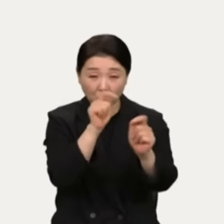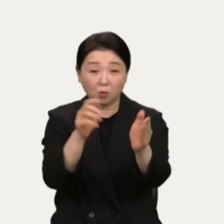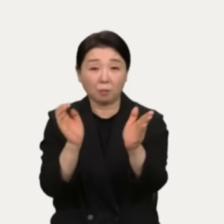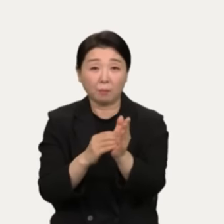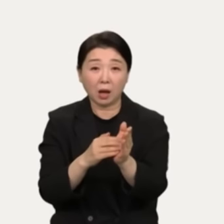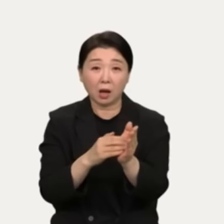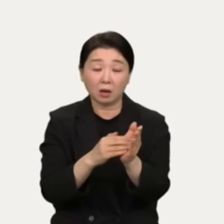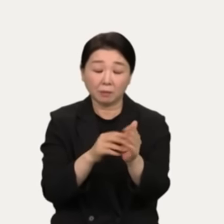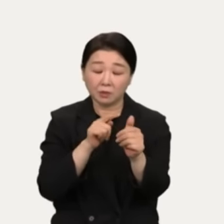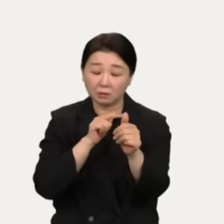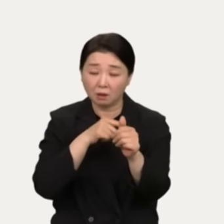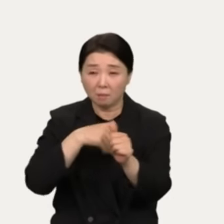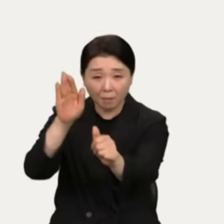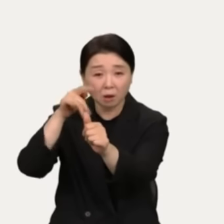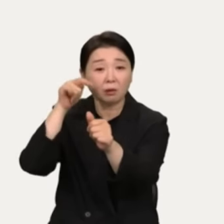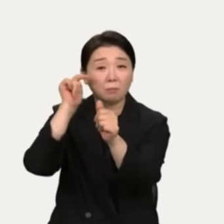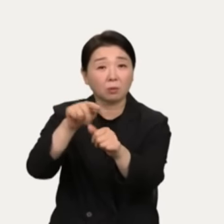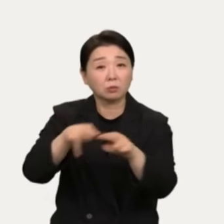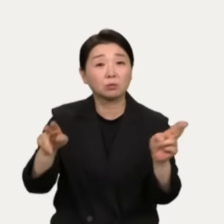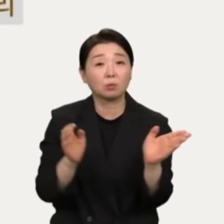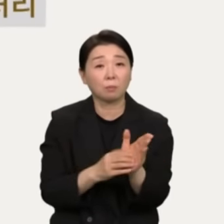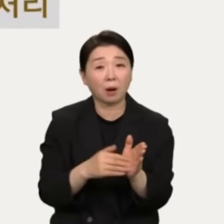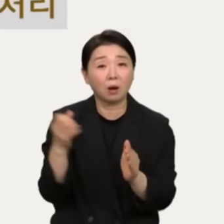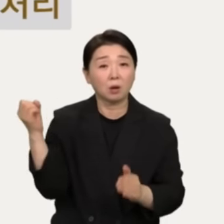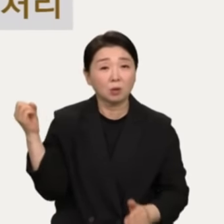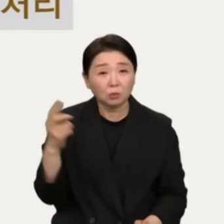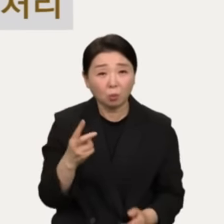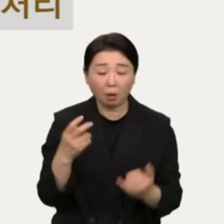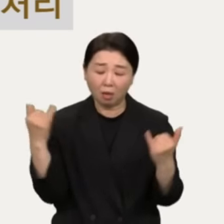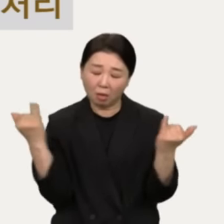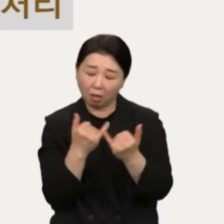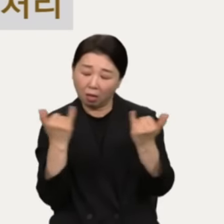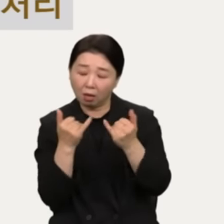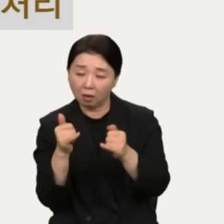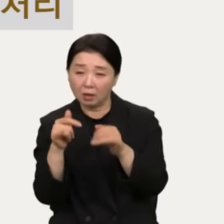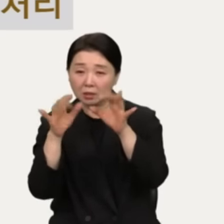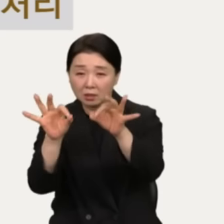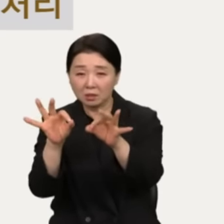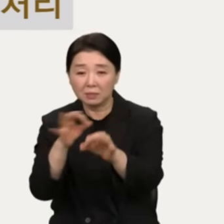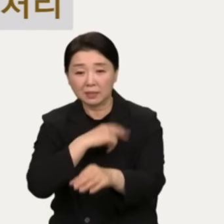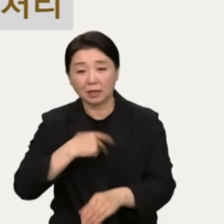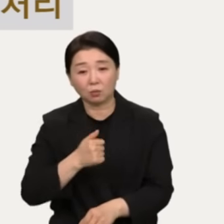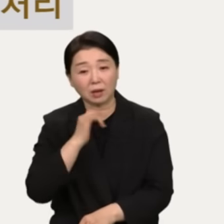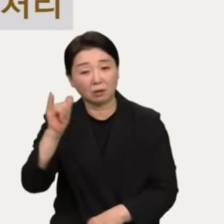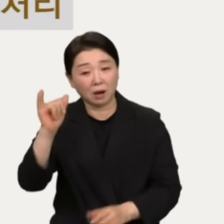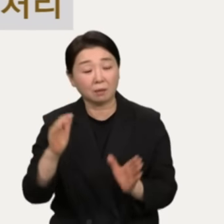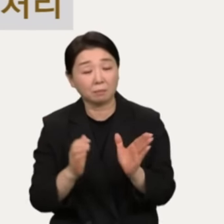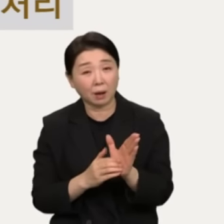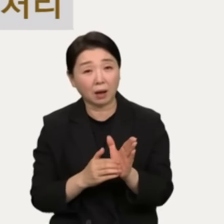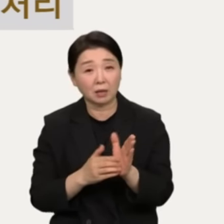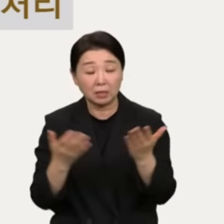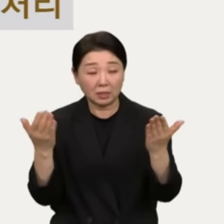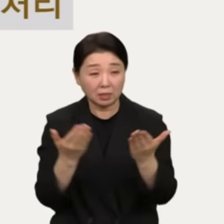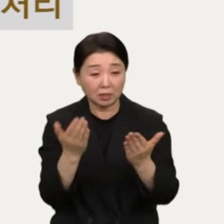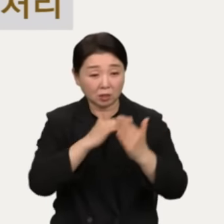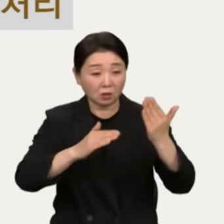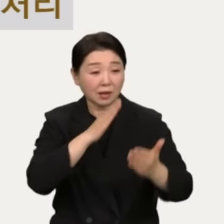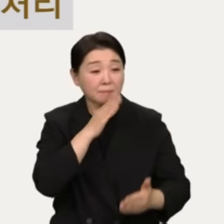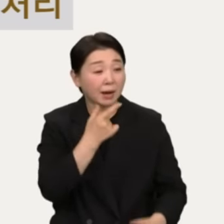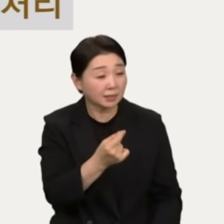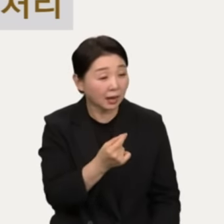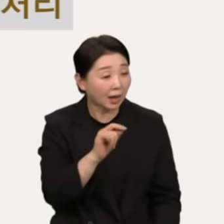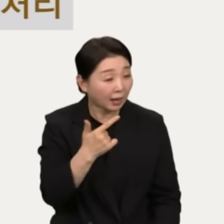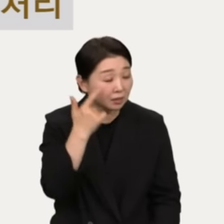이 전 장관과 또 박진희 보좌관이 여러 차례에 걸쳐서 김기현 해병대 사령관한테 연락을 해서 정상 근무 중이냐 이렇게 챙기게